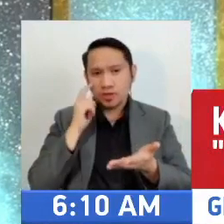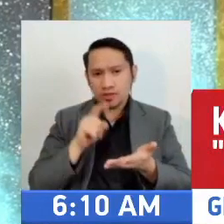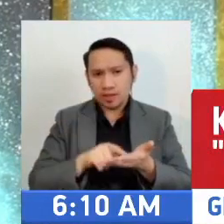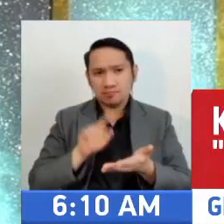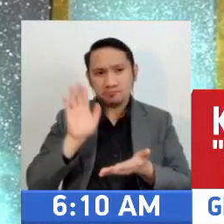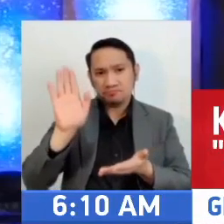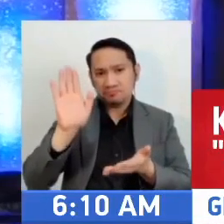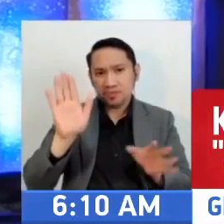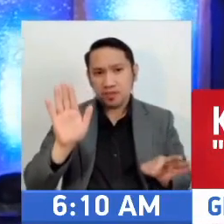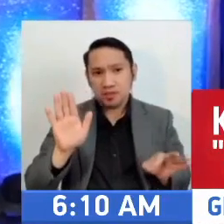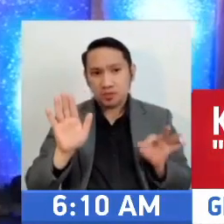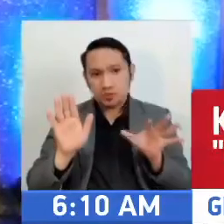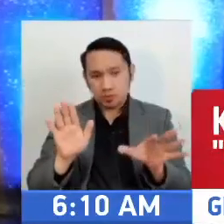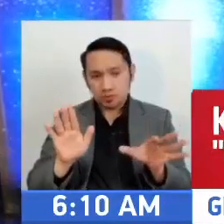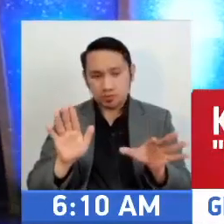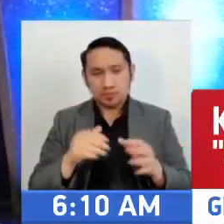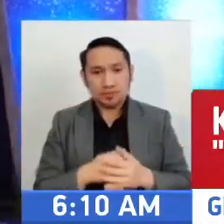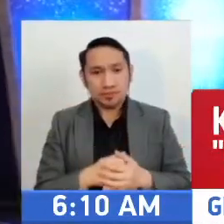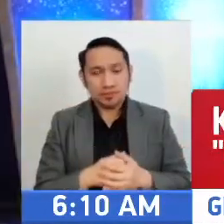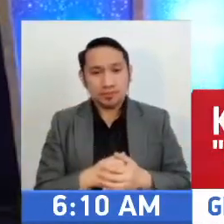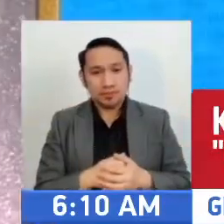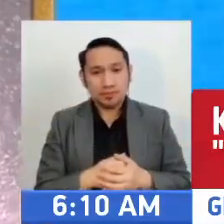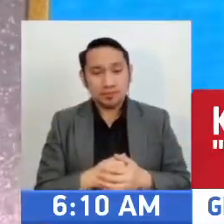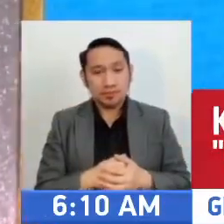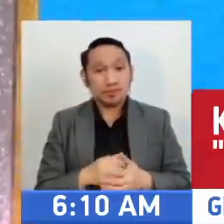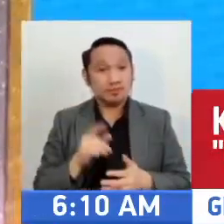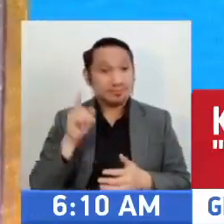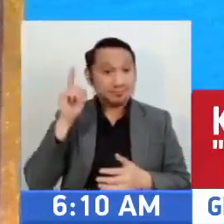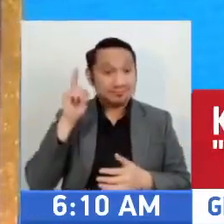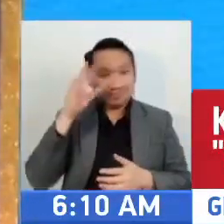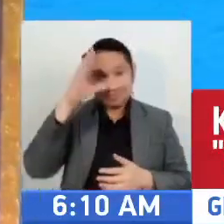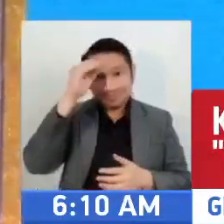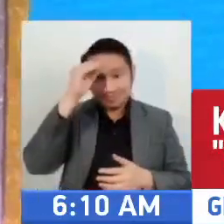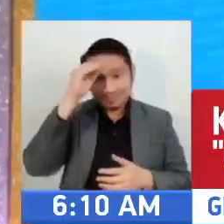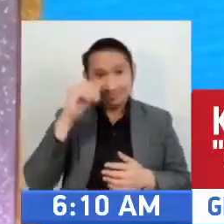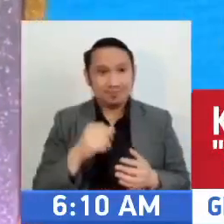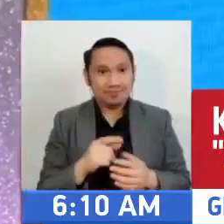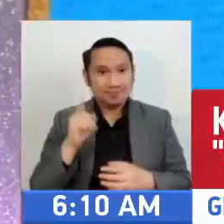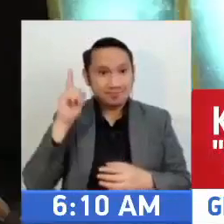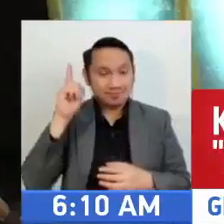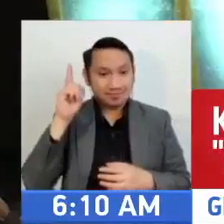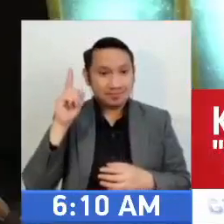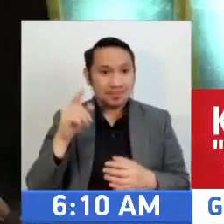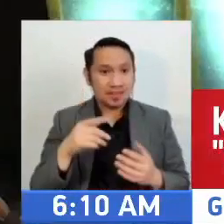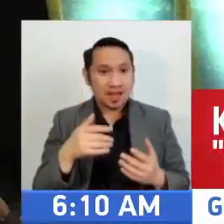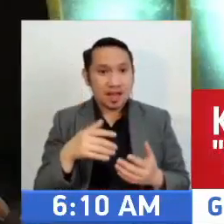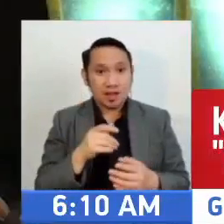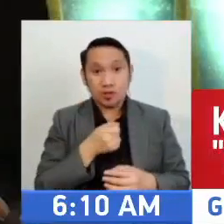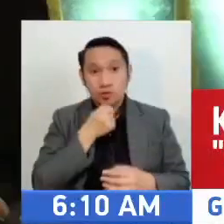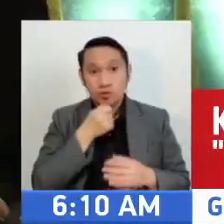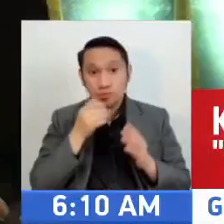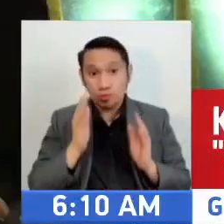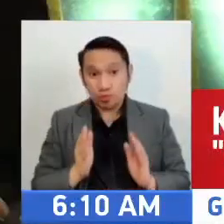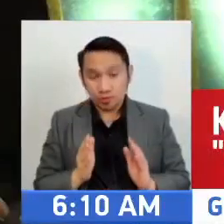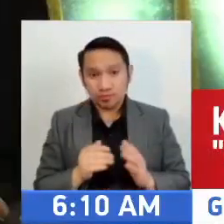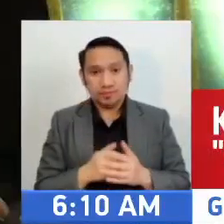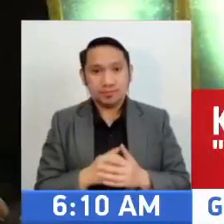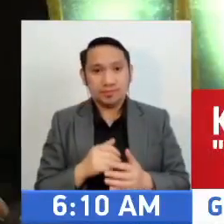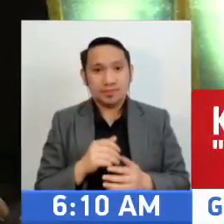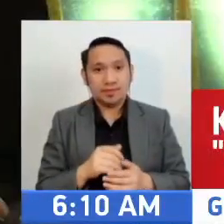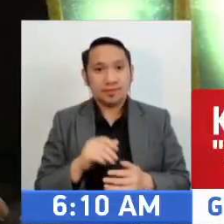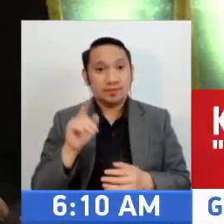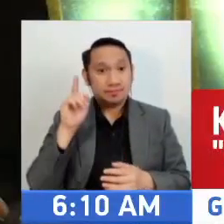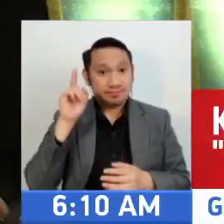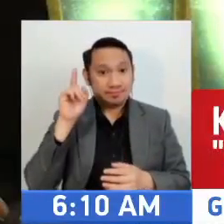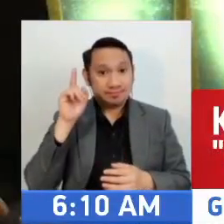journalism. Male News Anchor of the Year naman si Atom Arroyo. Kinilala rin ang programang Kapuso Mo, Jessica Soho, bilang Best Infotainment